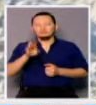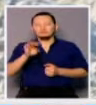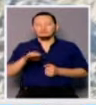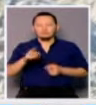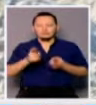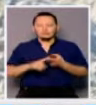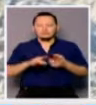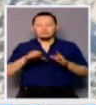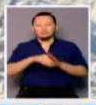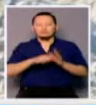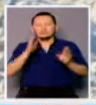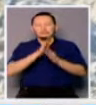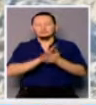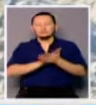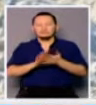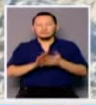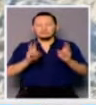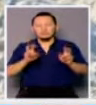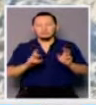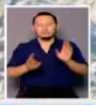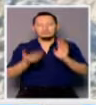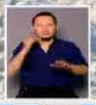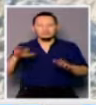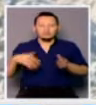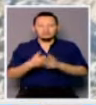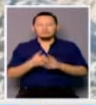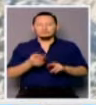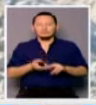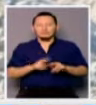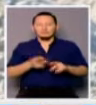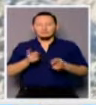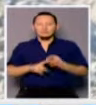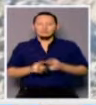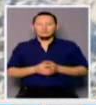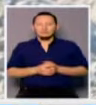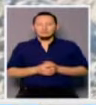Махамбеттің бір экологиялық таза аймақ болып есептеледі бұрыннан. Сондықтан мынау сол